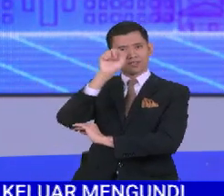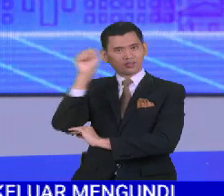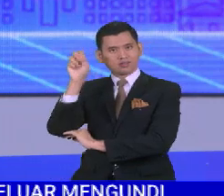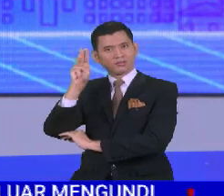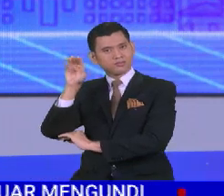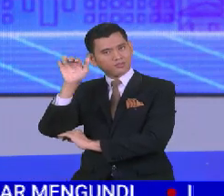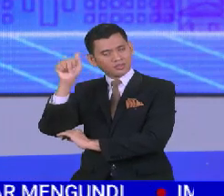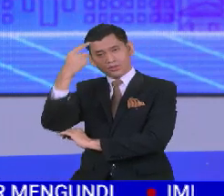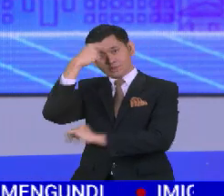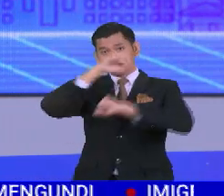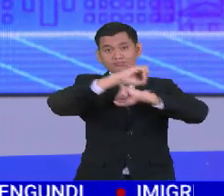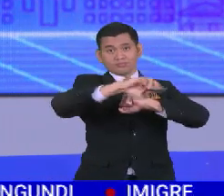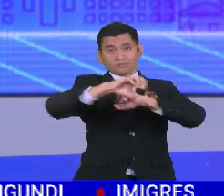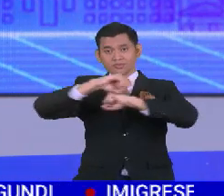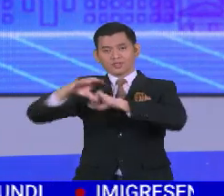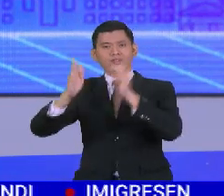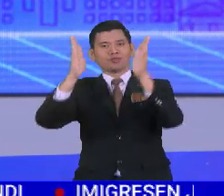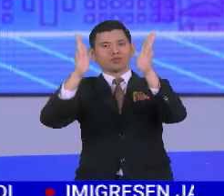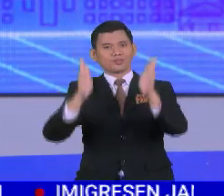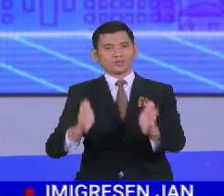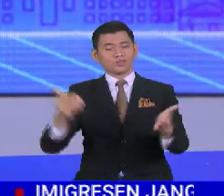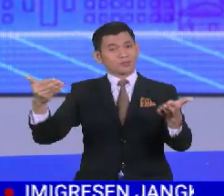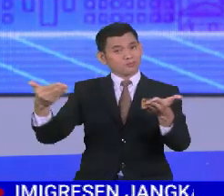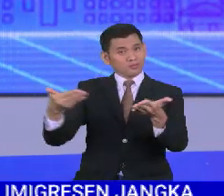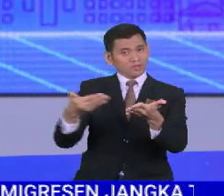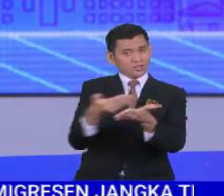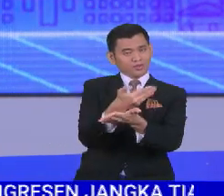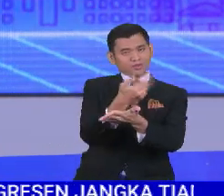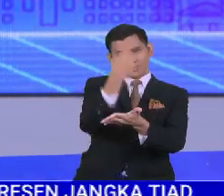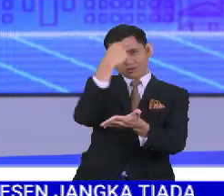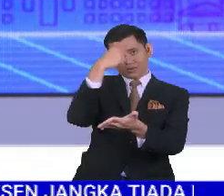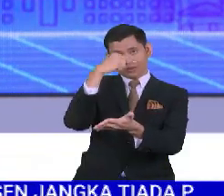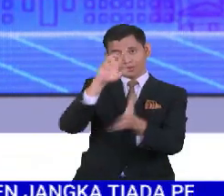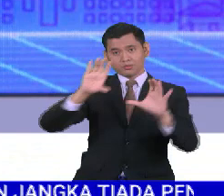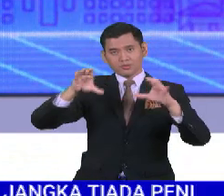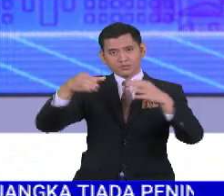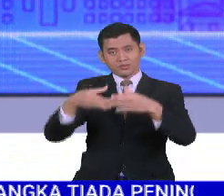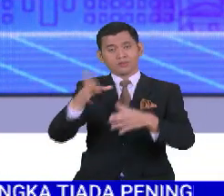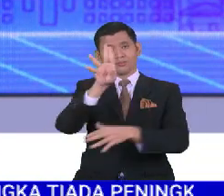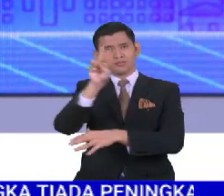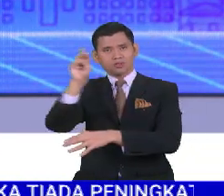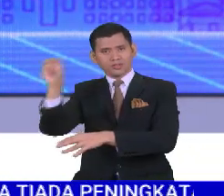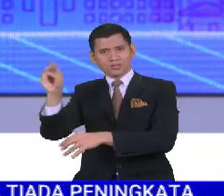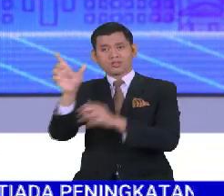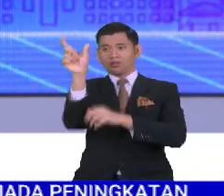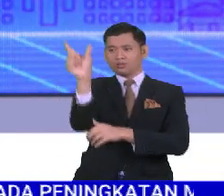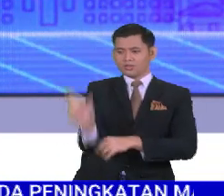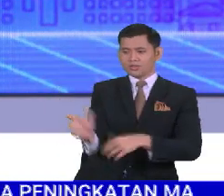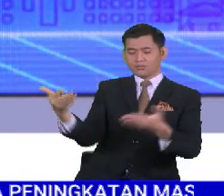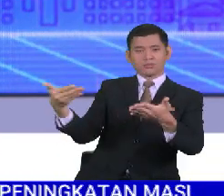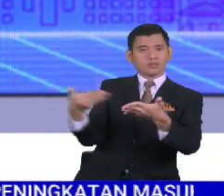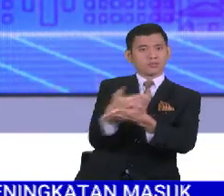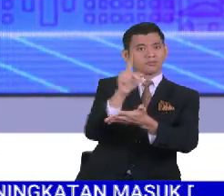untuk turun berkempen membantu muka-muka baharu yang ditampilkan parti BN. Menurut beliau, calon baharu perlu diberi peluang